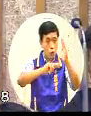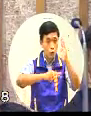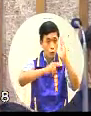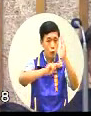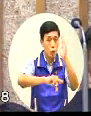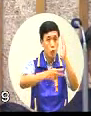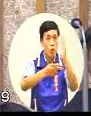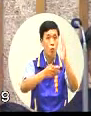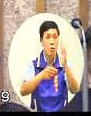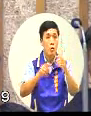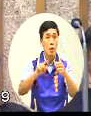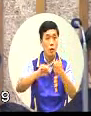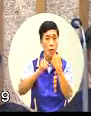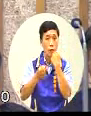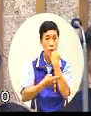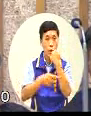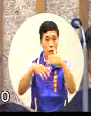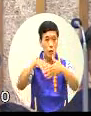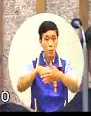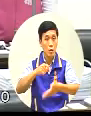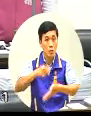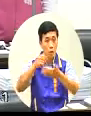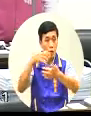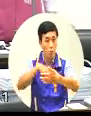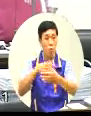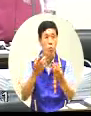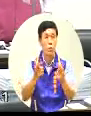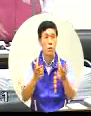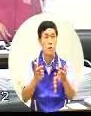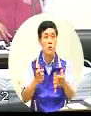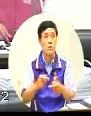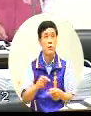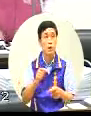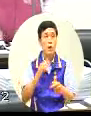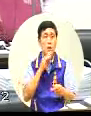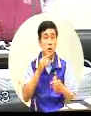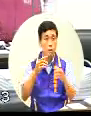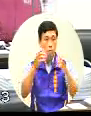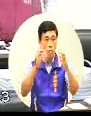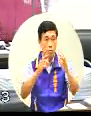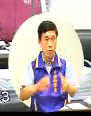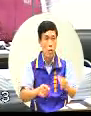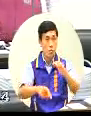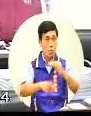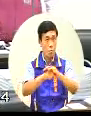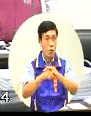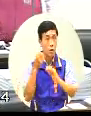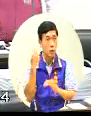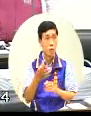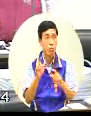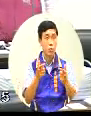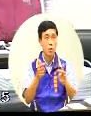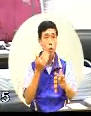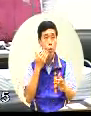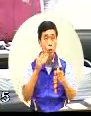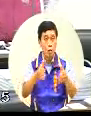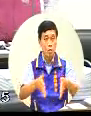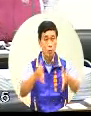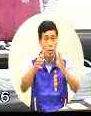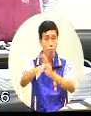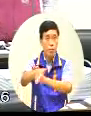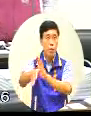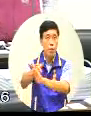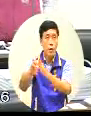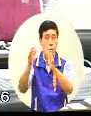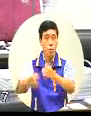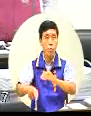的建筑行为。 没有啊，那就不算新违建，就是说原本伊啊，这栋建啊违建有无？啊，因为你如果